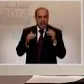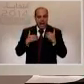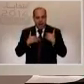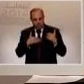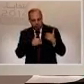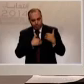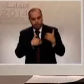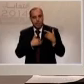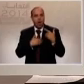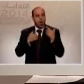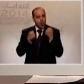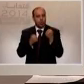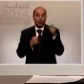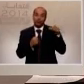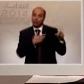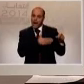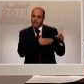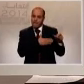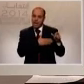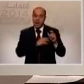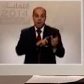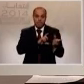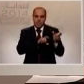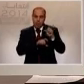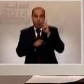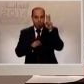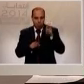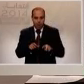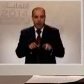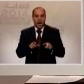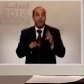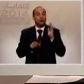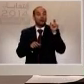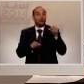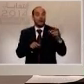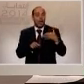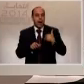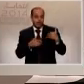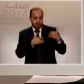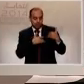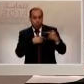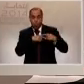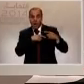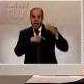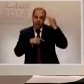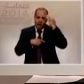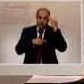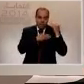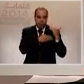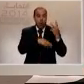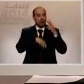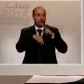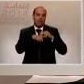نؤمن بقدره شعبنا على تحويله الى واقع الشعب الذي كنا نؤمن طوال الوقت بانه